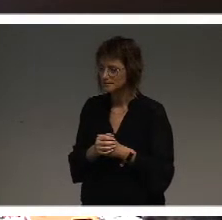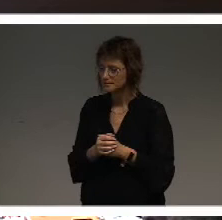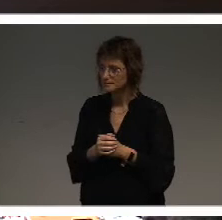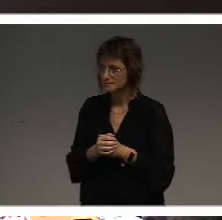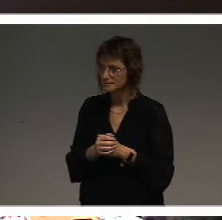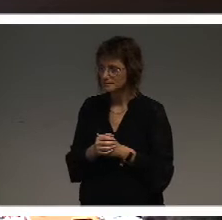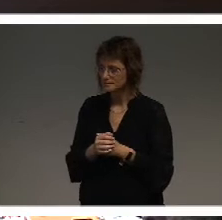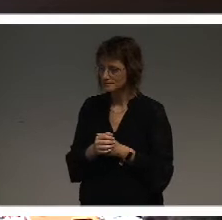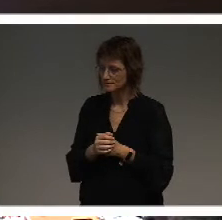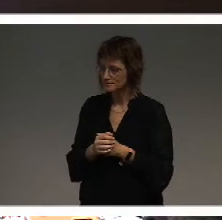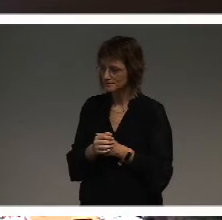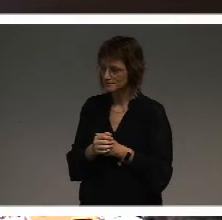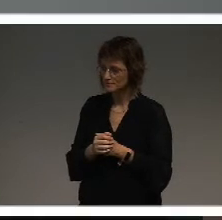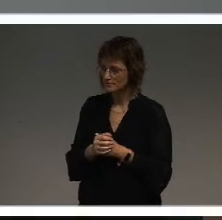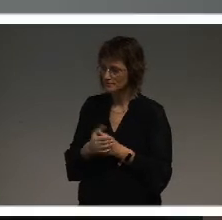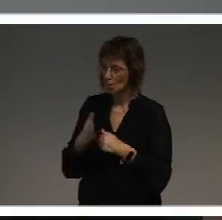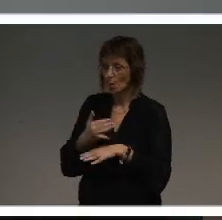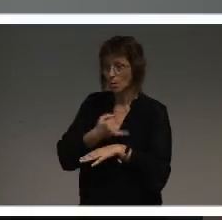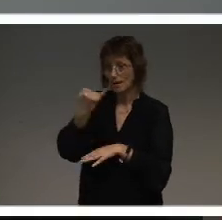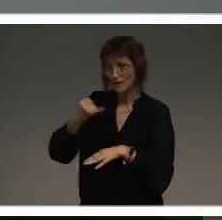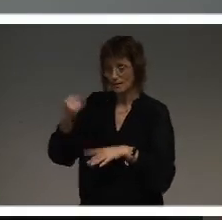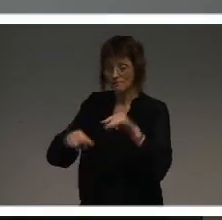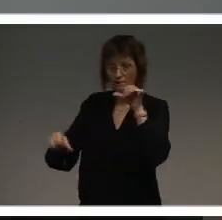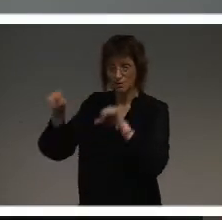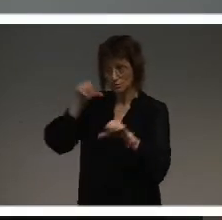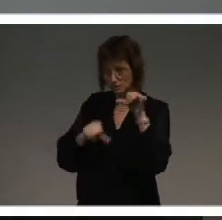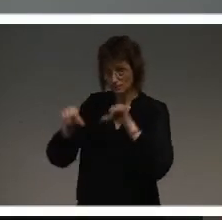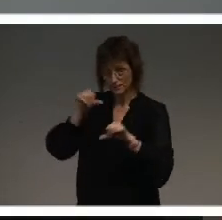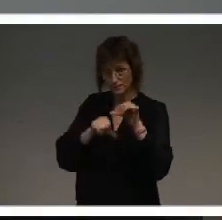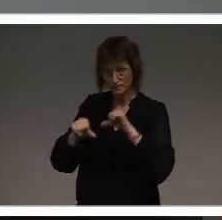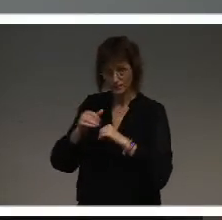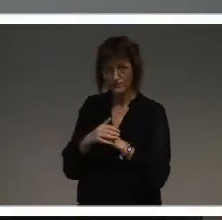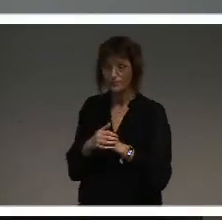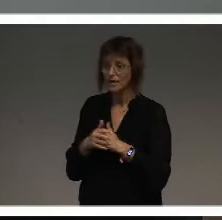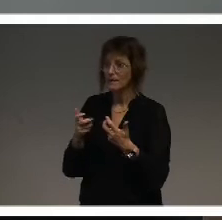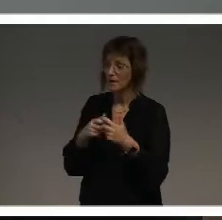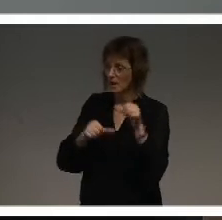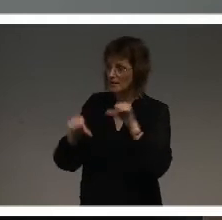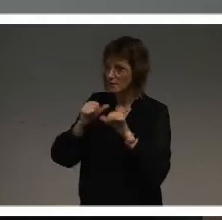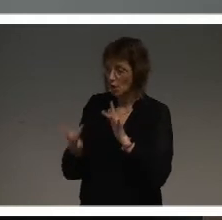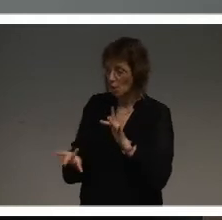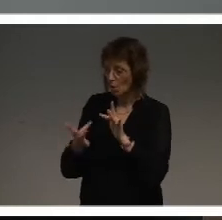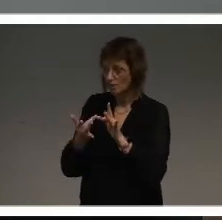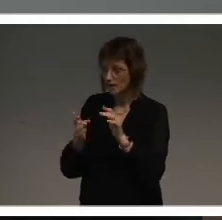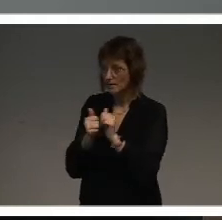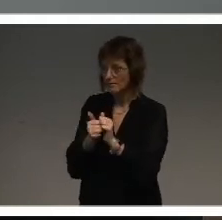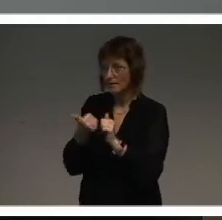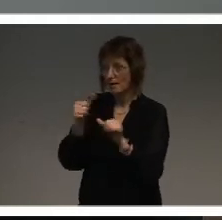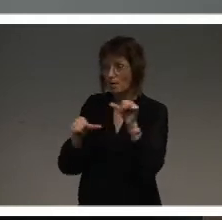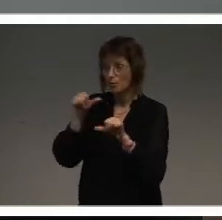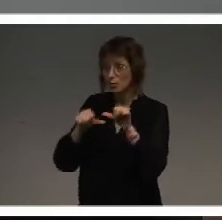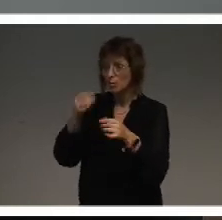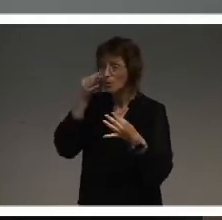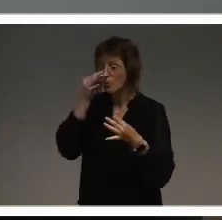salariés polyexposés. Des indicateurs donc chimiques avec un indicateur qui est le contact avec au moins un polluant classé, donc